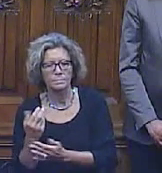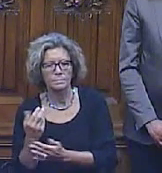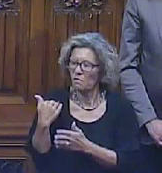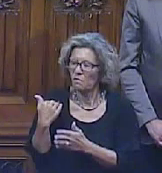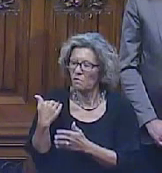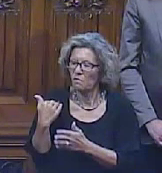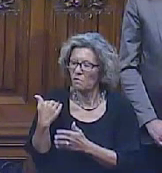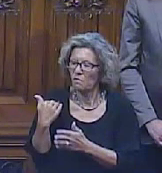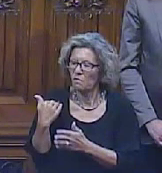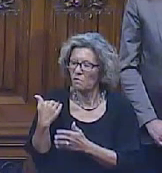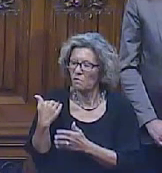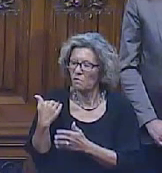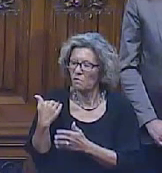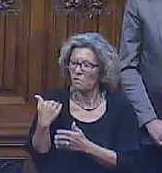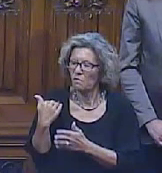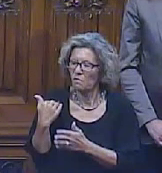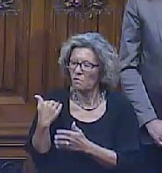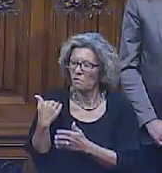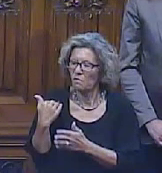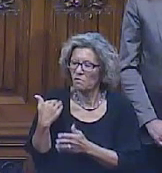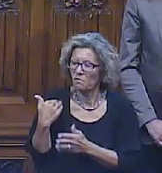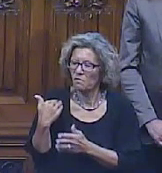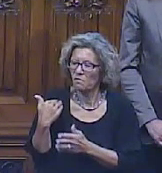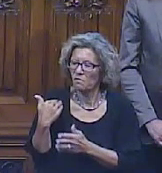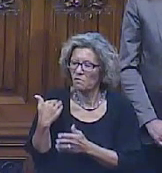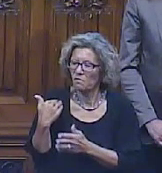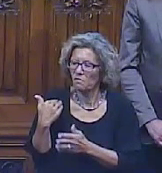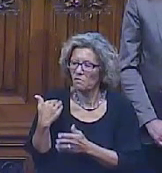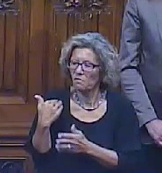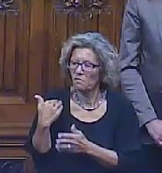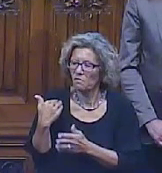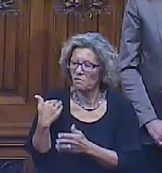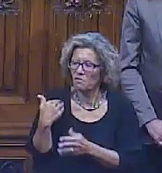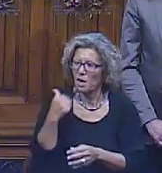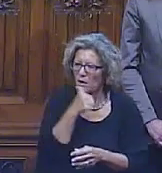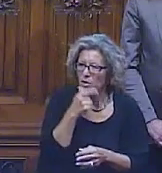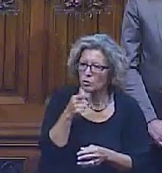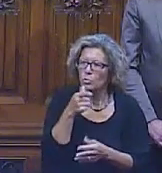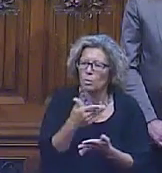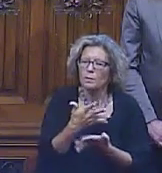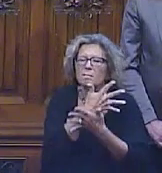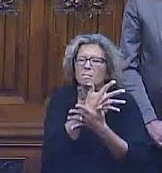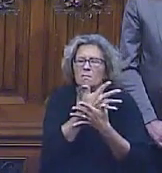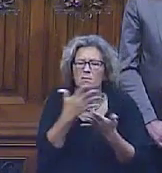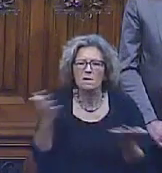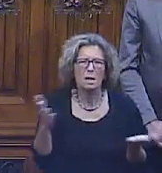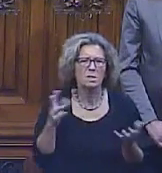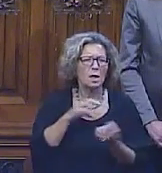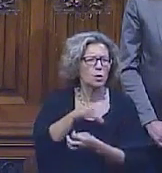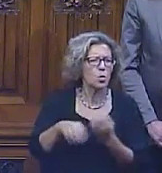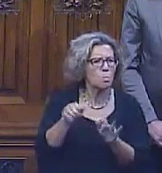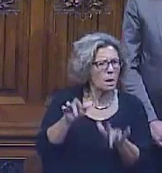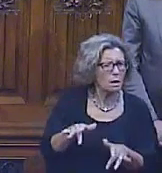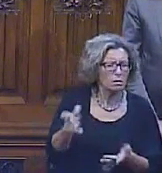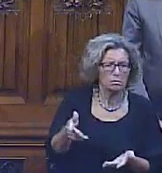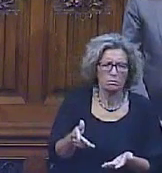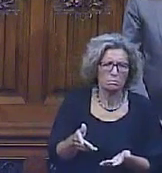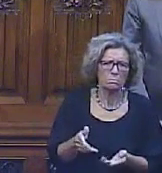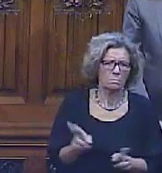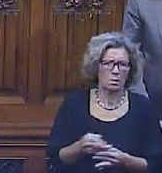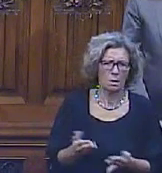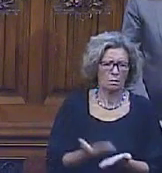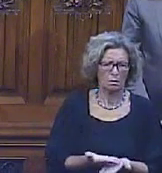im Nichtraucherbereich einen nach der anderen geraucht. Ja, und denen war offensichtlich fad, obwohl dort ein Riesentrubel war. Ich habe mir gedacht, das kann es doch irgendwie